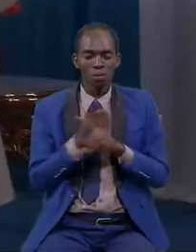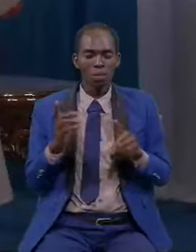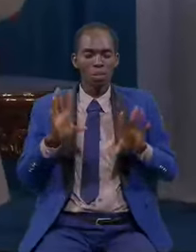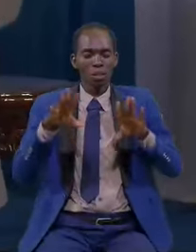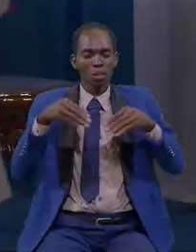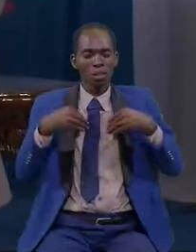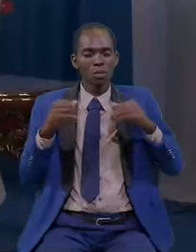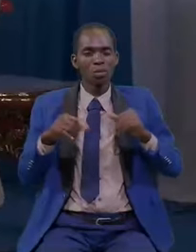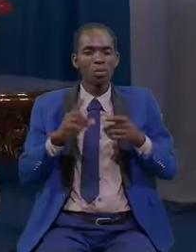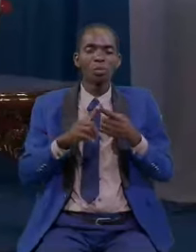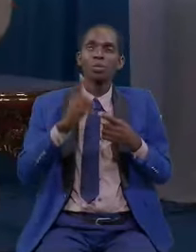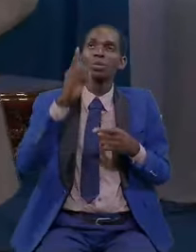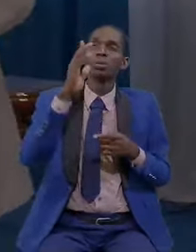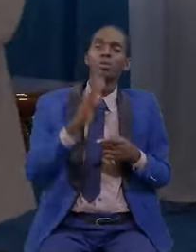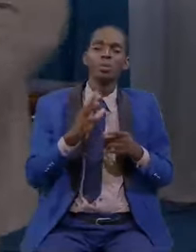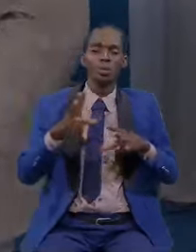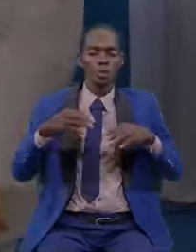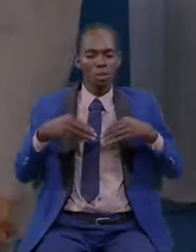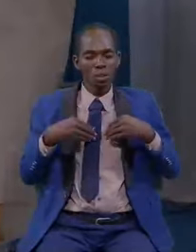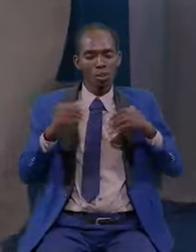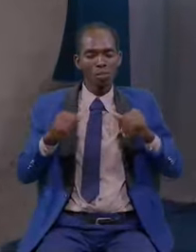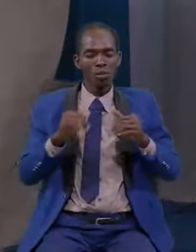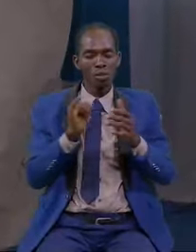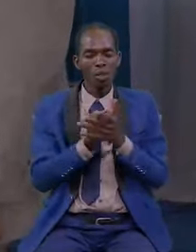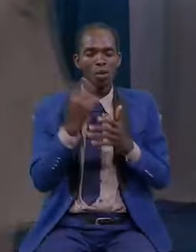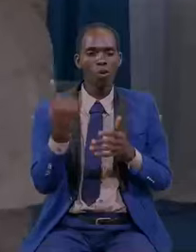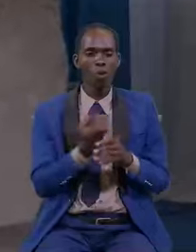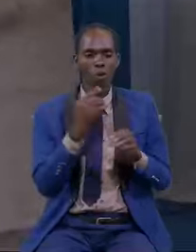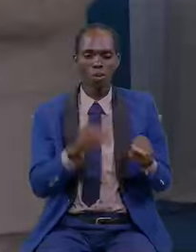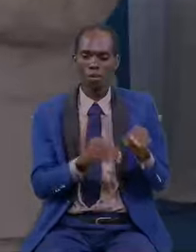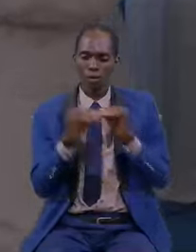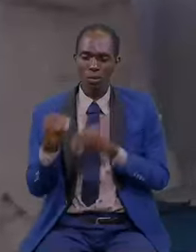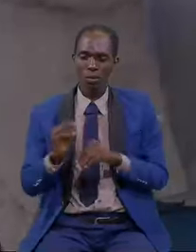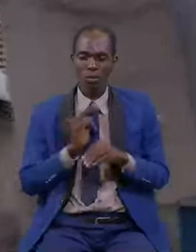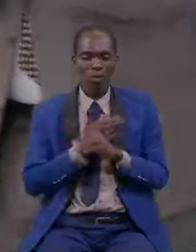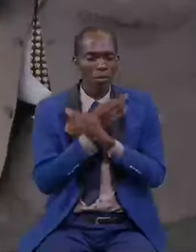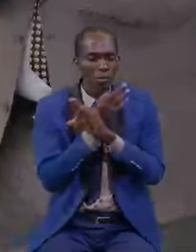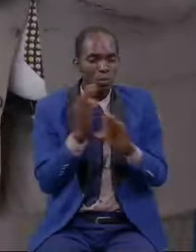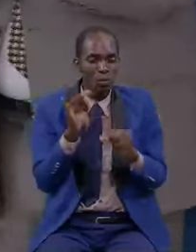agréable à Dieu, une délivrance acceptable qui nous affranchit, et